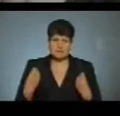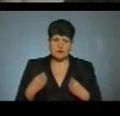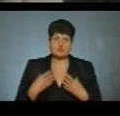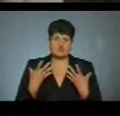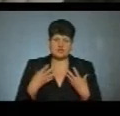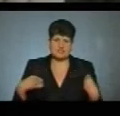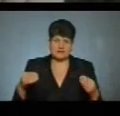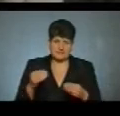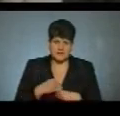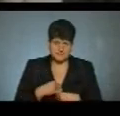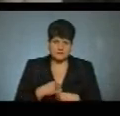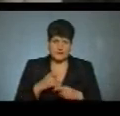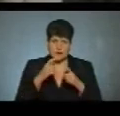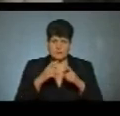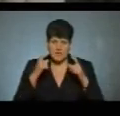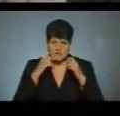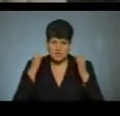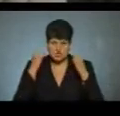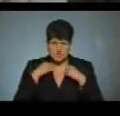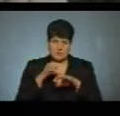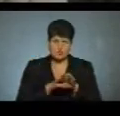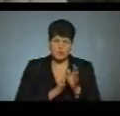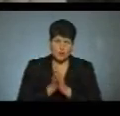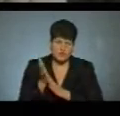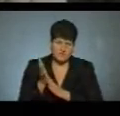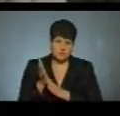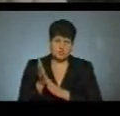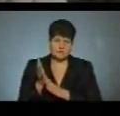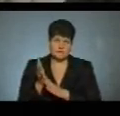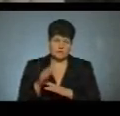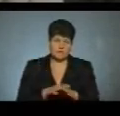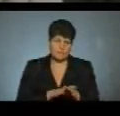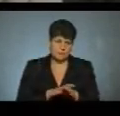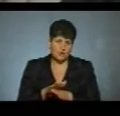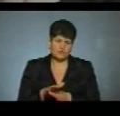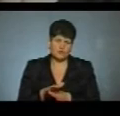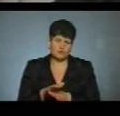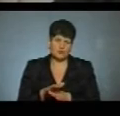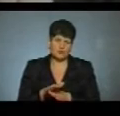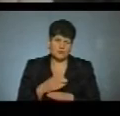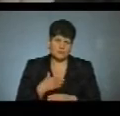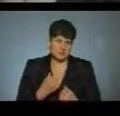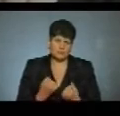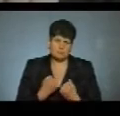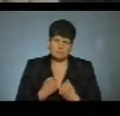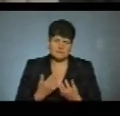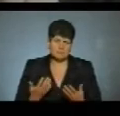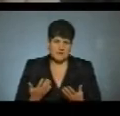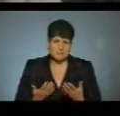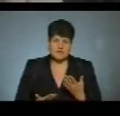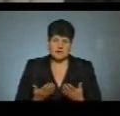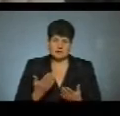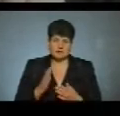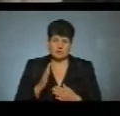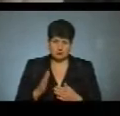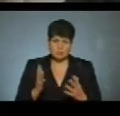зверху на це. Маска, шапочка, рукавички. Тобто повністю ми в безпеці, і якщо ми